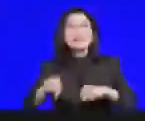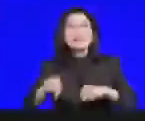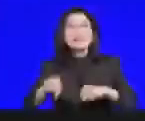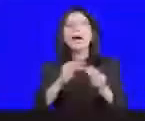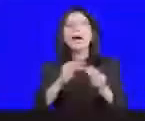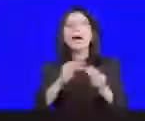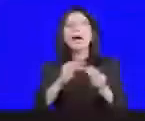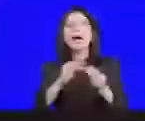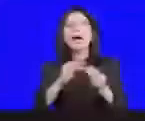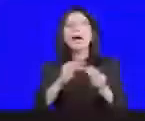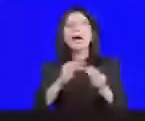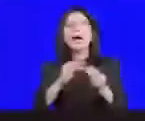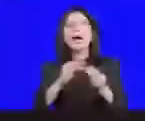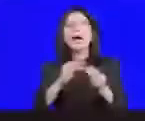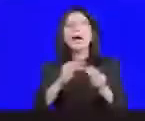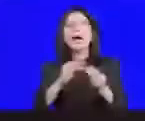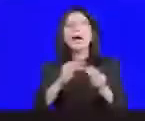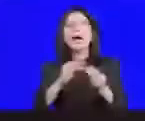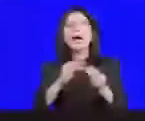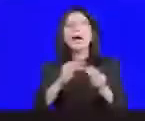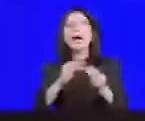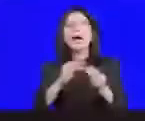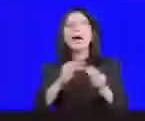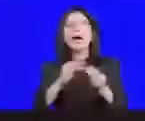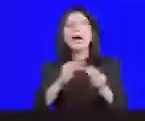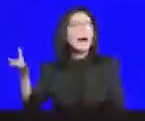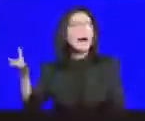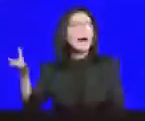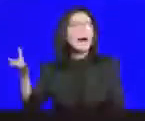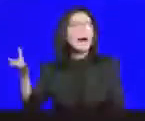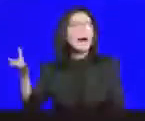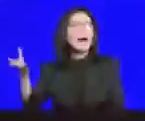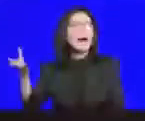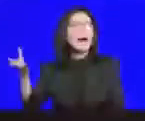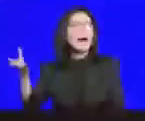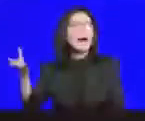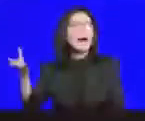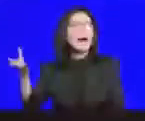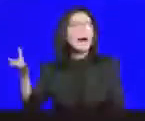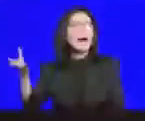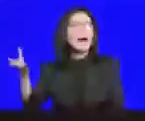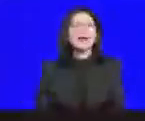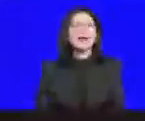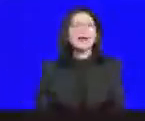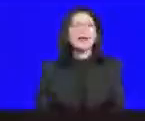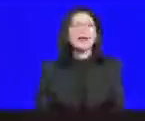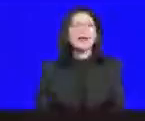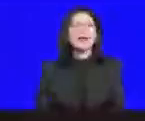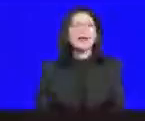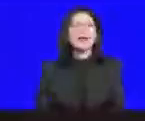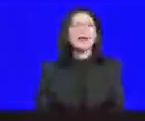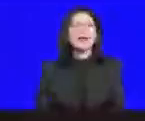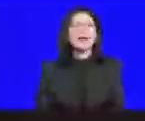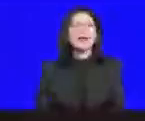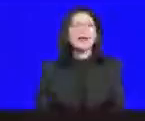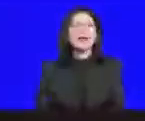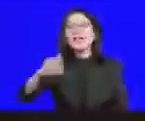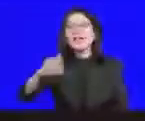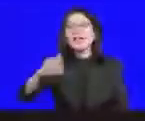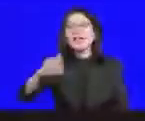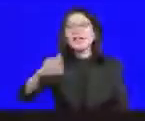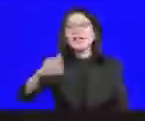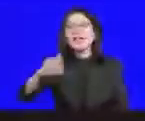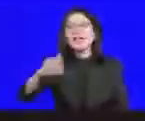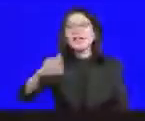tidak lengkap rasanya kalau kita tidak mendengar dari pelaku yang sehari-hari berinteraksi, putar otak gimana